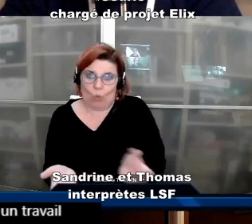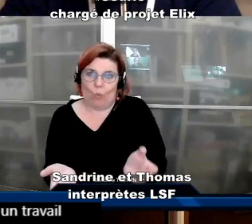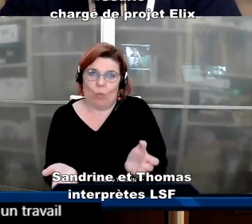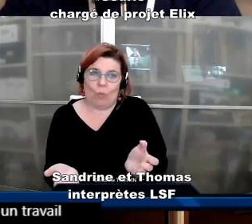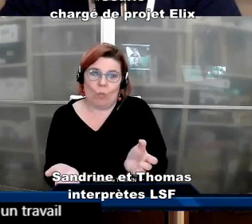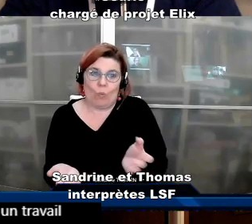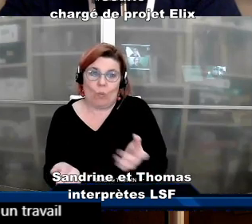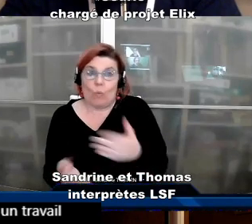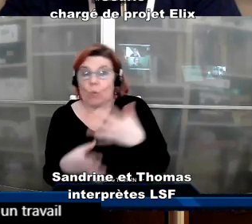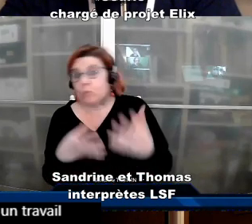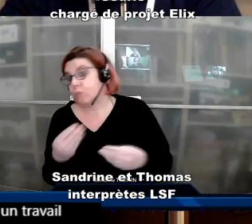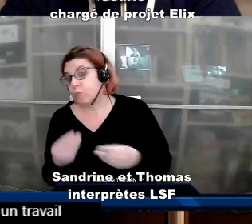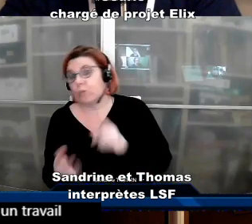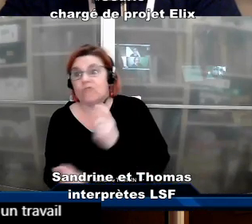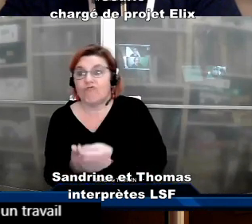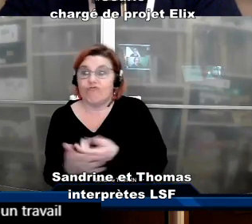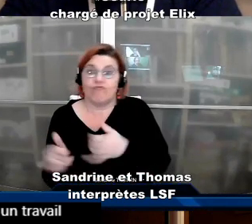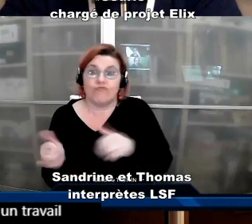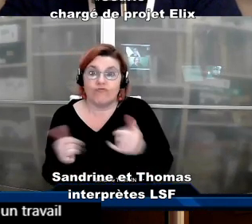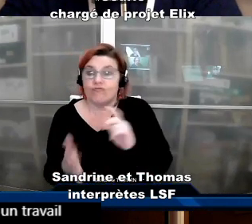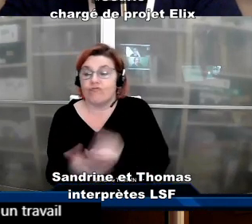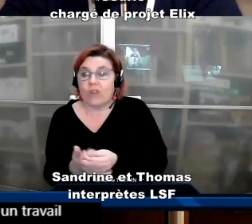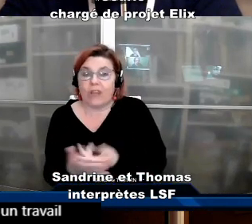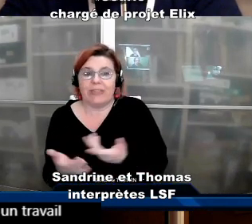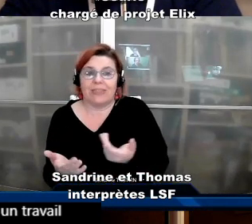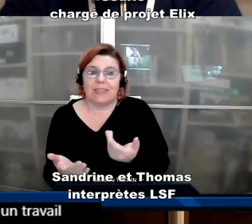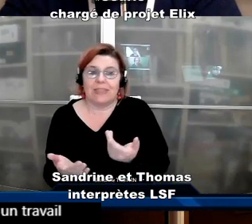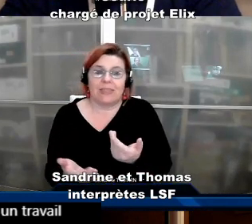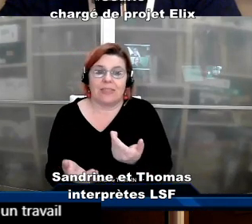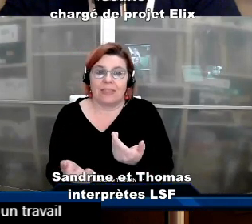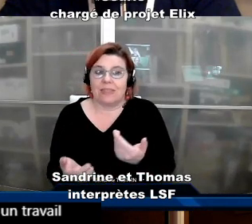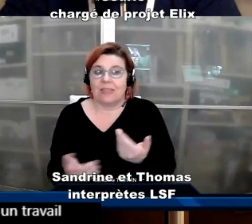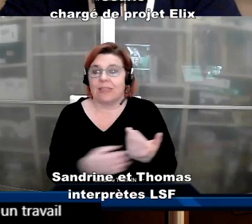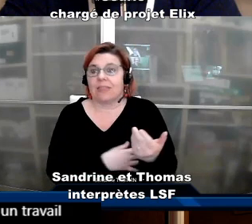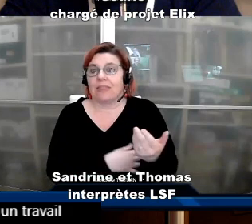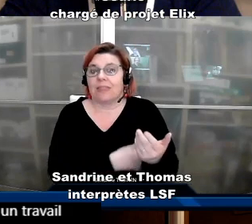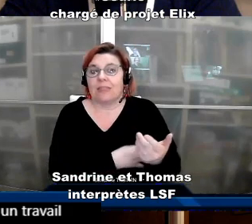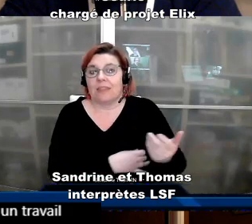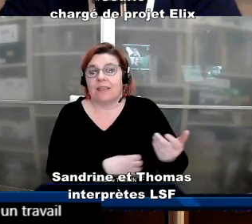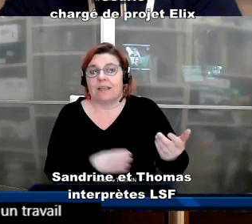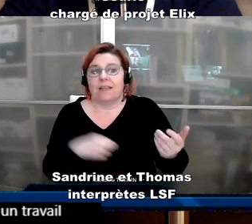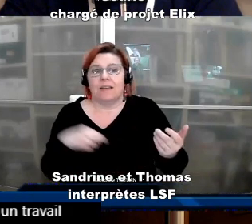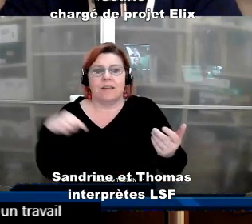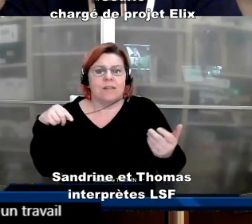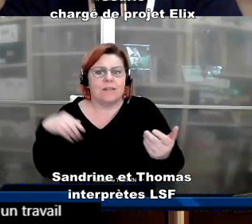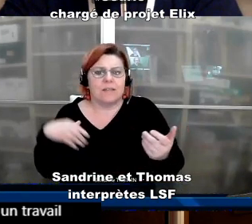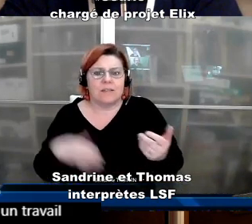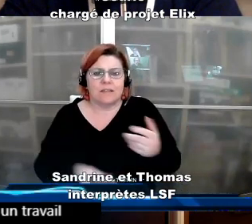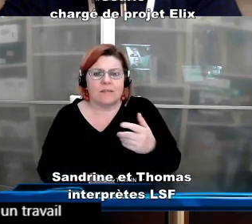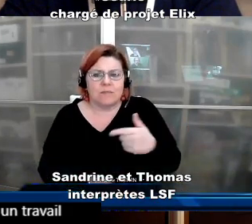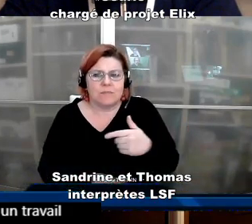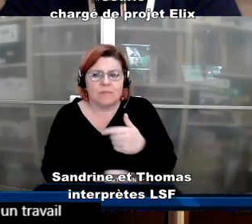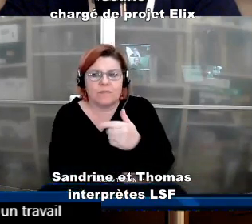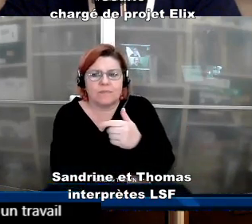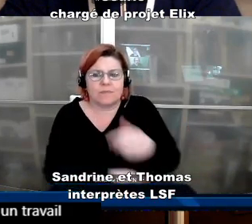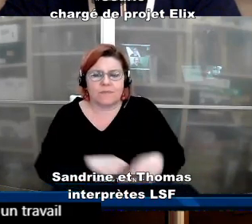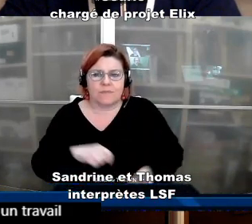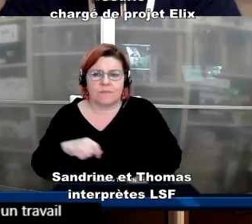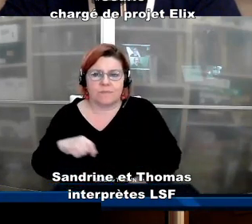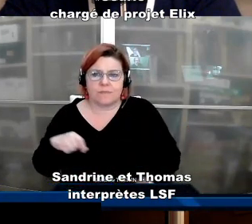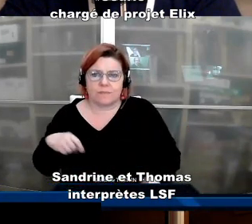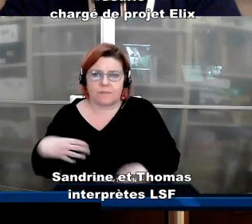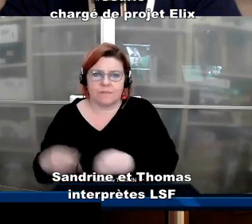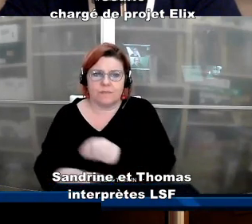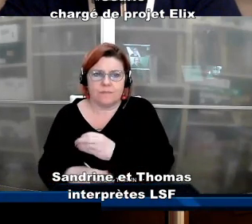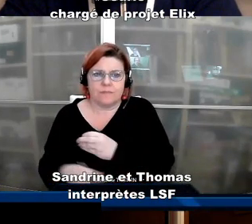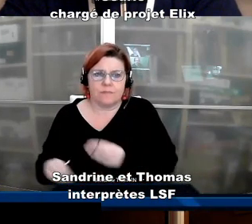d'acheter également les jeux, les jeux qui sont très très bien, mais voilà, je vais vous repasser les